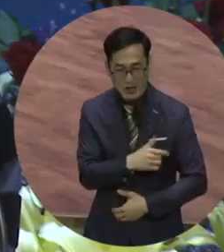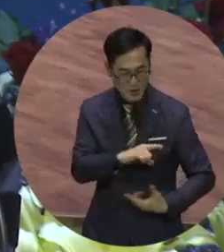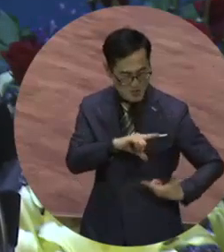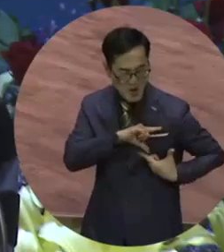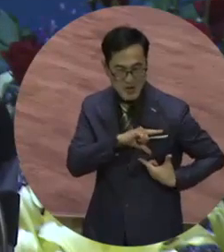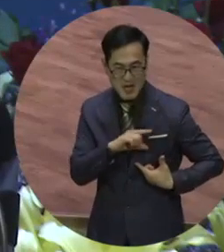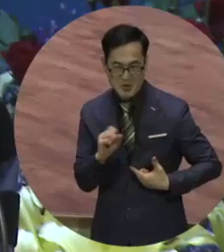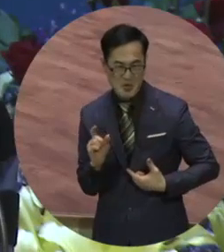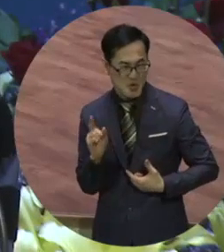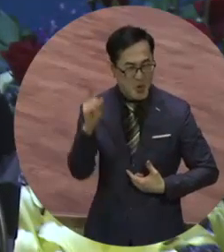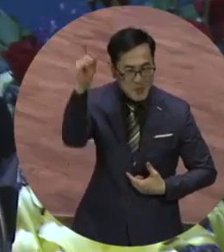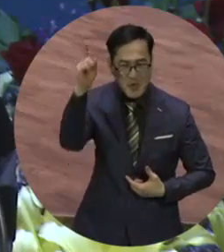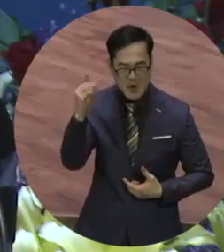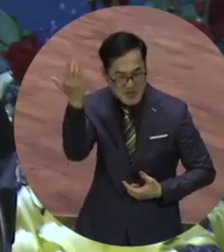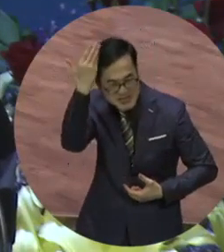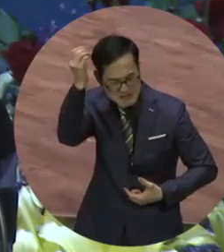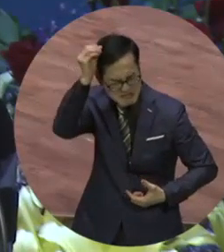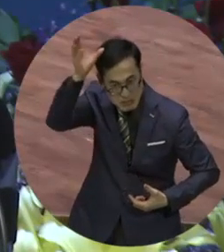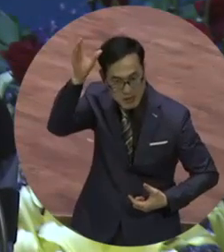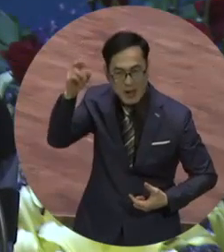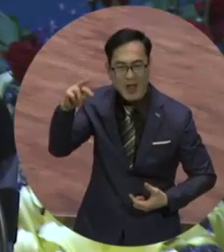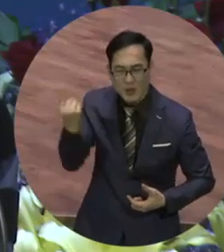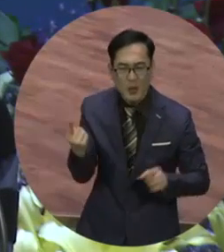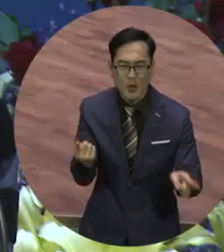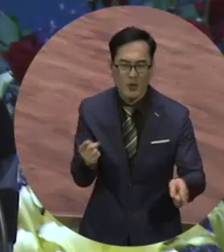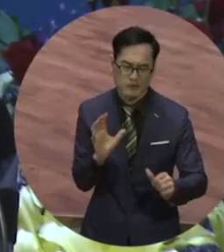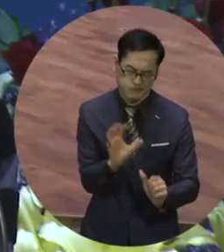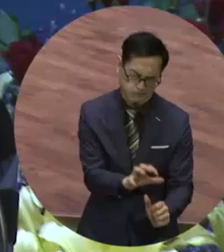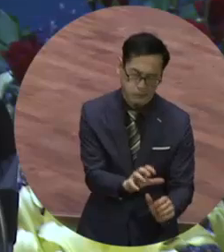돈이 그래 많은데 자유가 없다고.